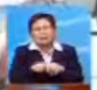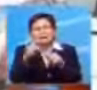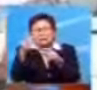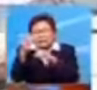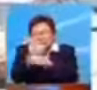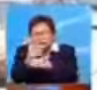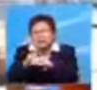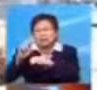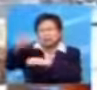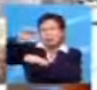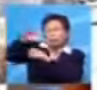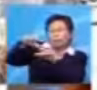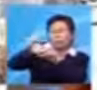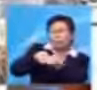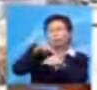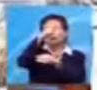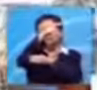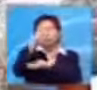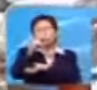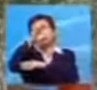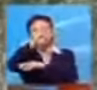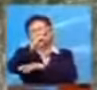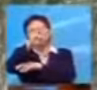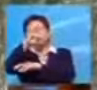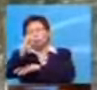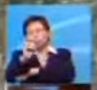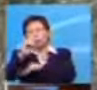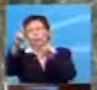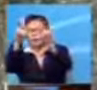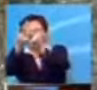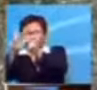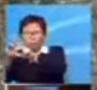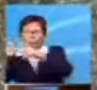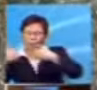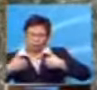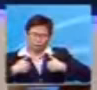Sabah membabitkan lebih 360 buah